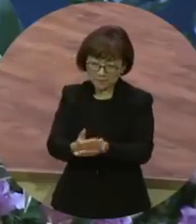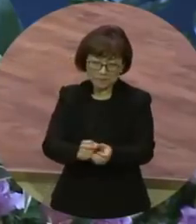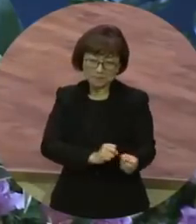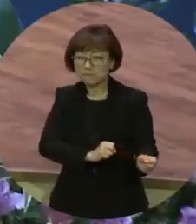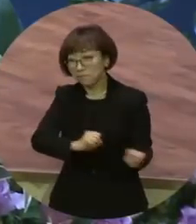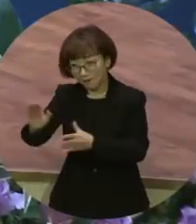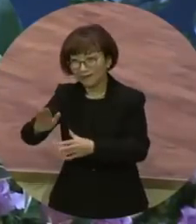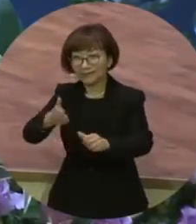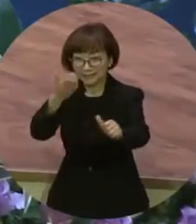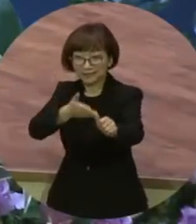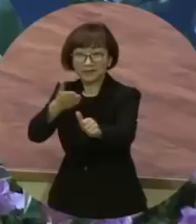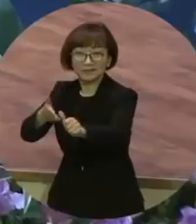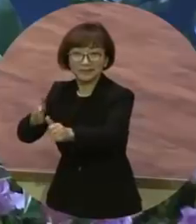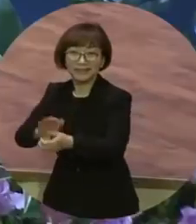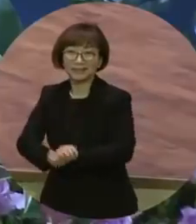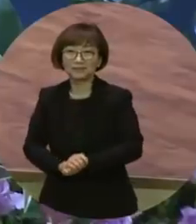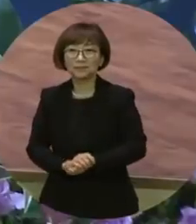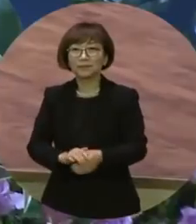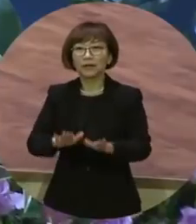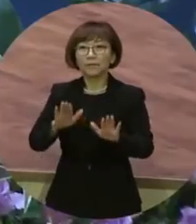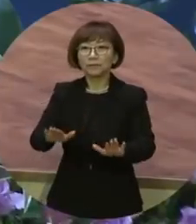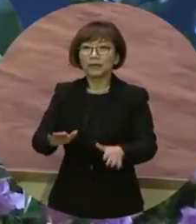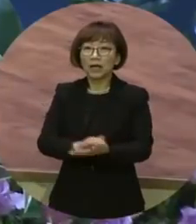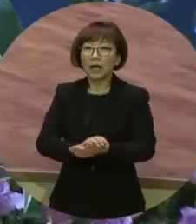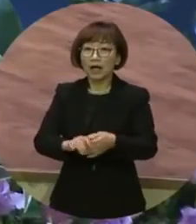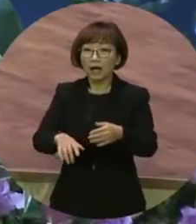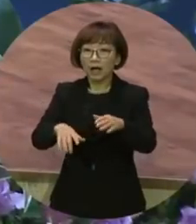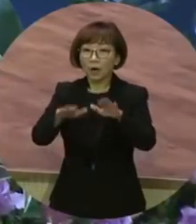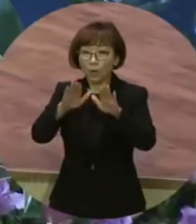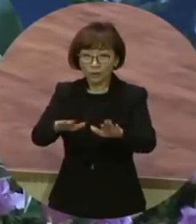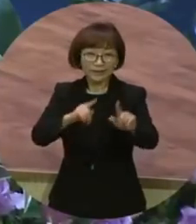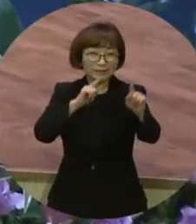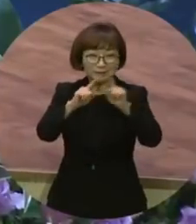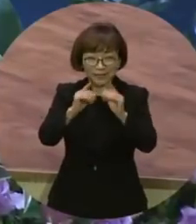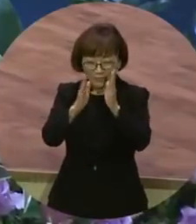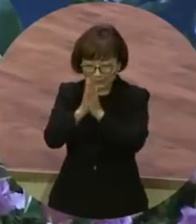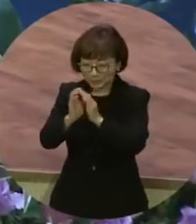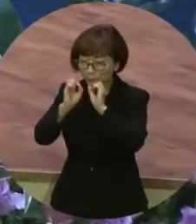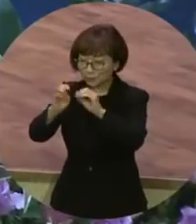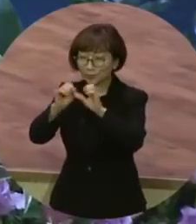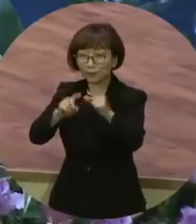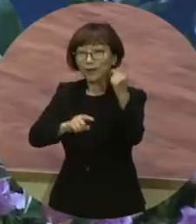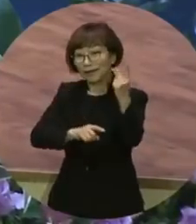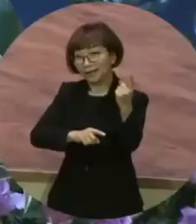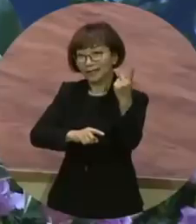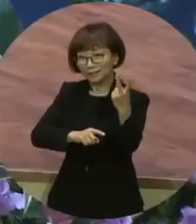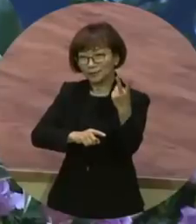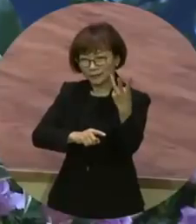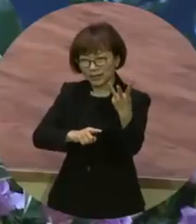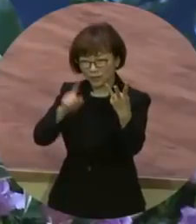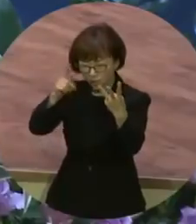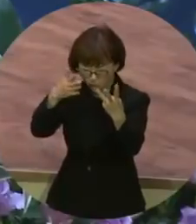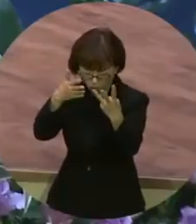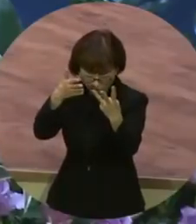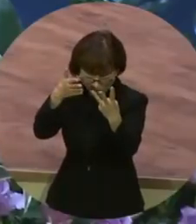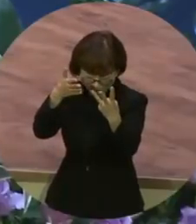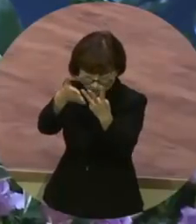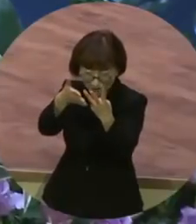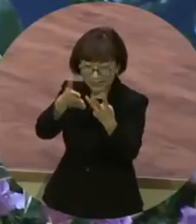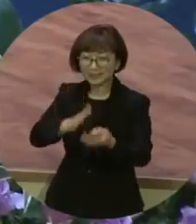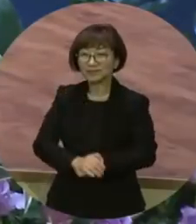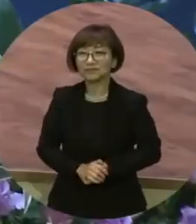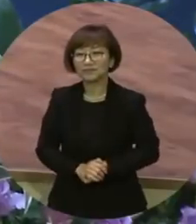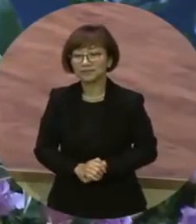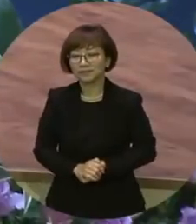올인입니다. 고린도후서는 바울이 당시 고린도 교회 안에 바울의 사도직을 의심하고 대적하는